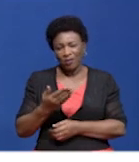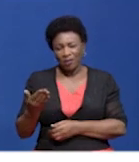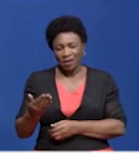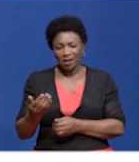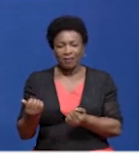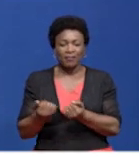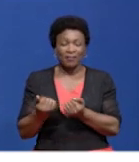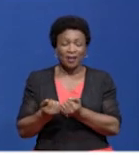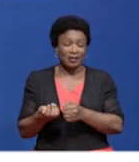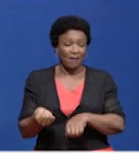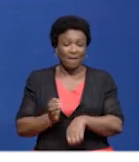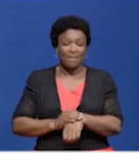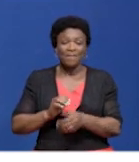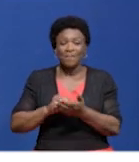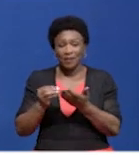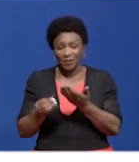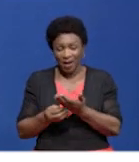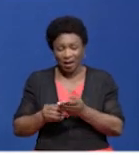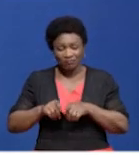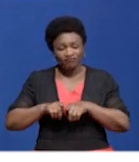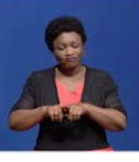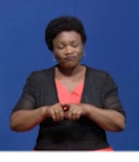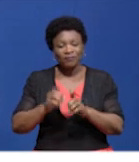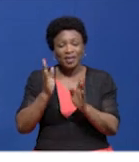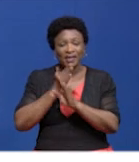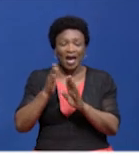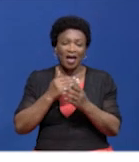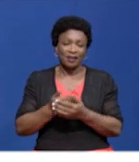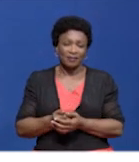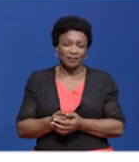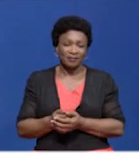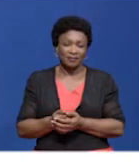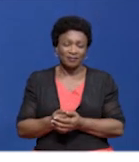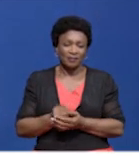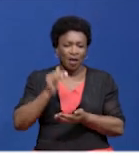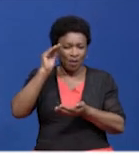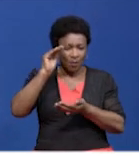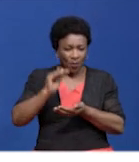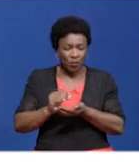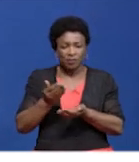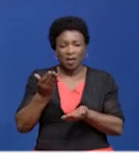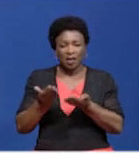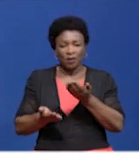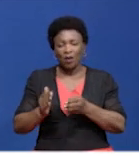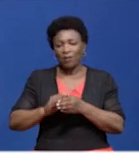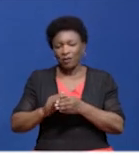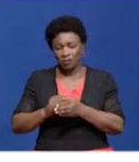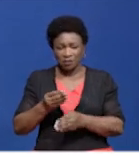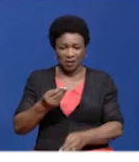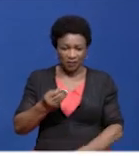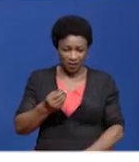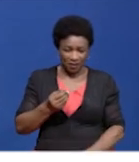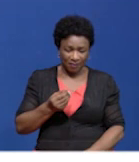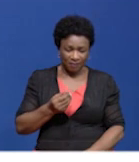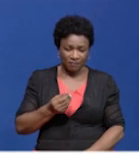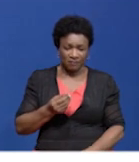mbala za kuza ku na hii hali hapa namba moja uki tunak pia tupu kiwango cha matumizi hasa fedha kwa k